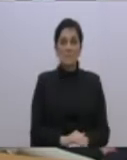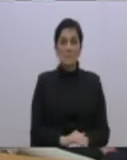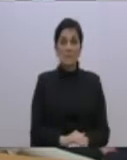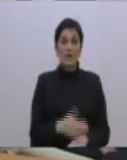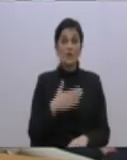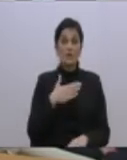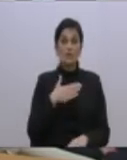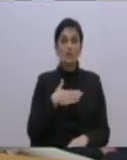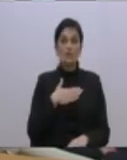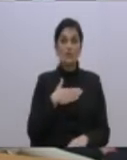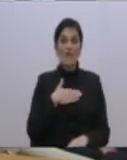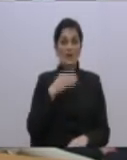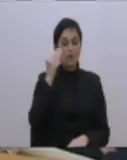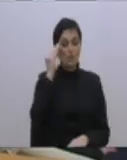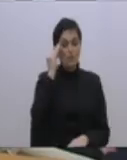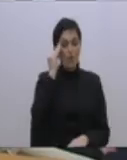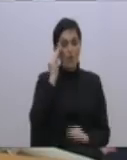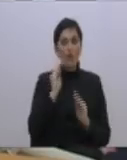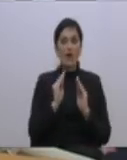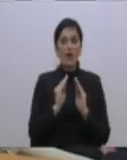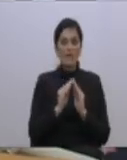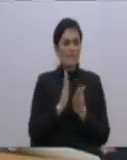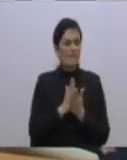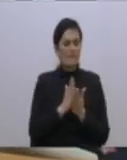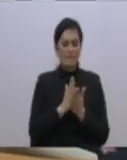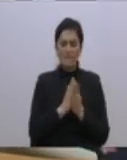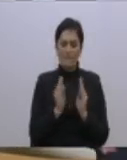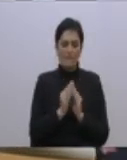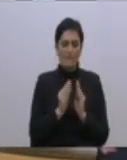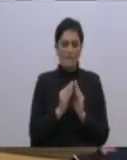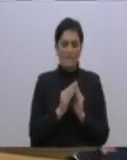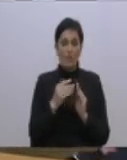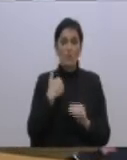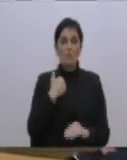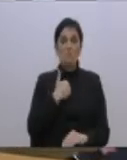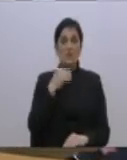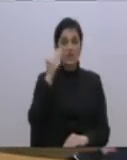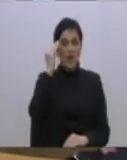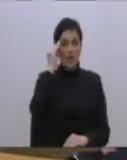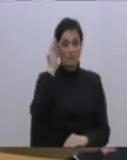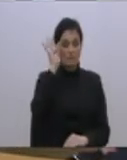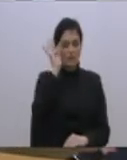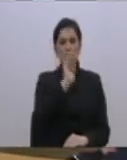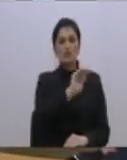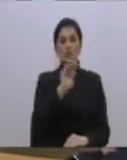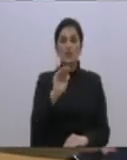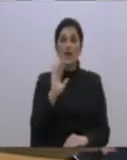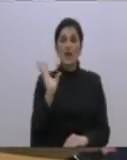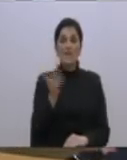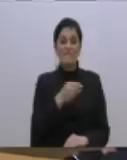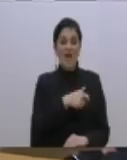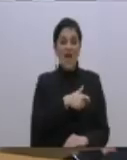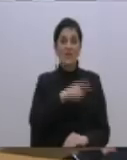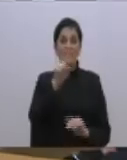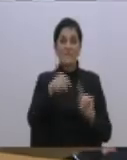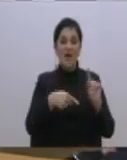Çünkü pozisya Paris Radkonda uçurulu. Hemen de şegahsen otram, kola deputatis,